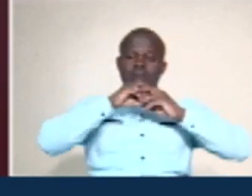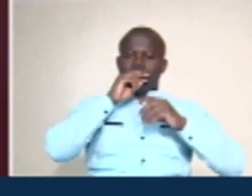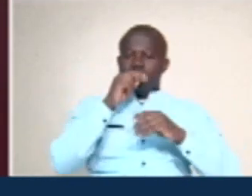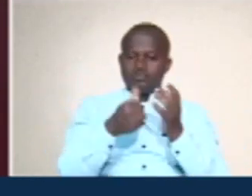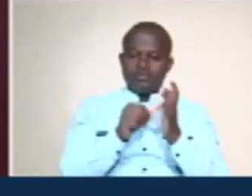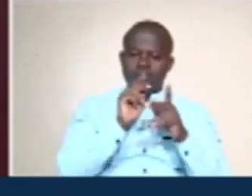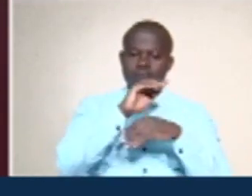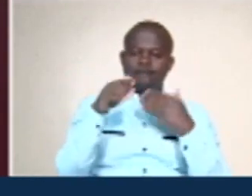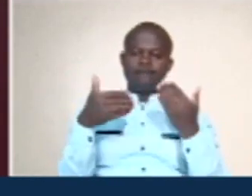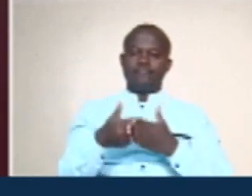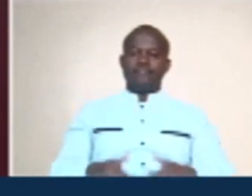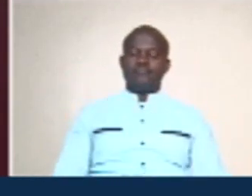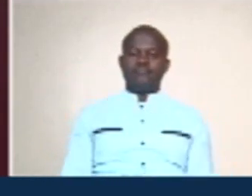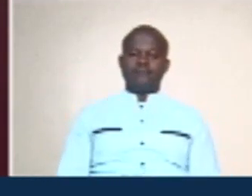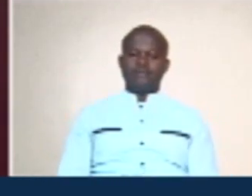ibibazo